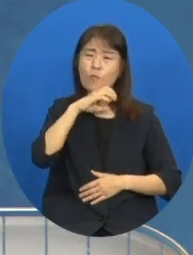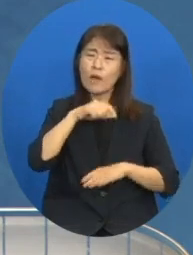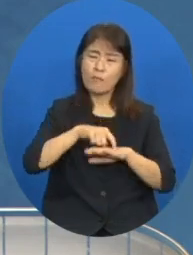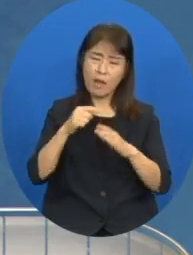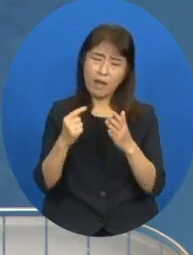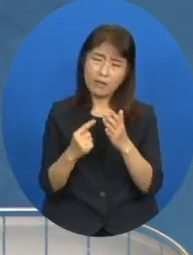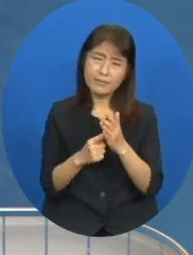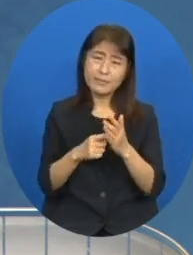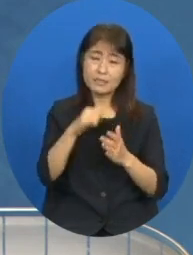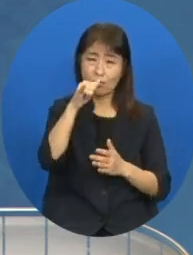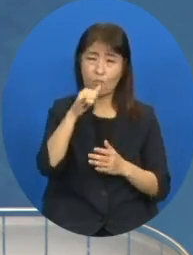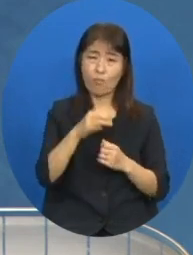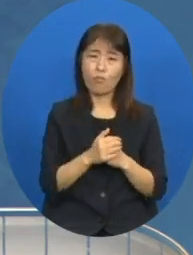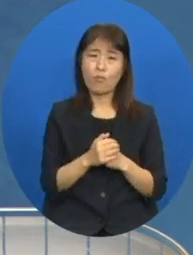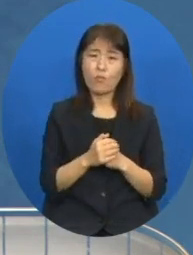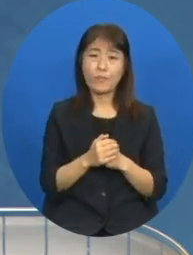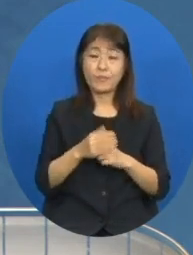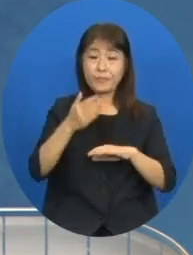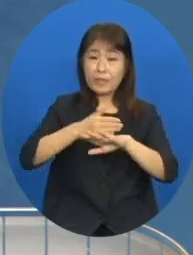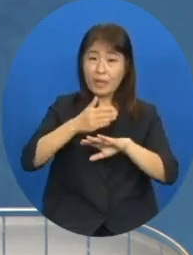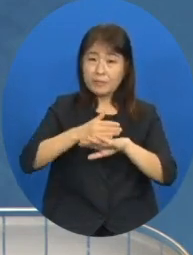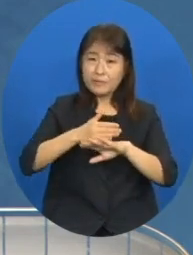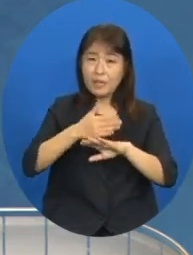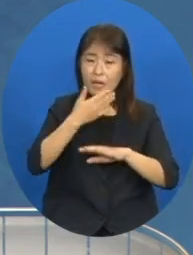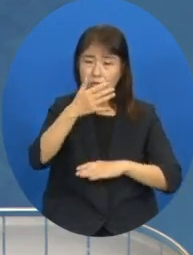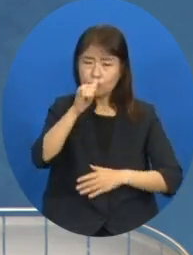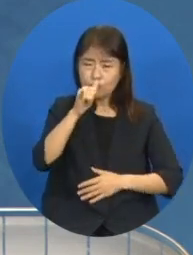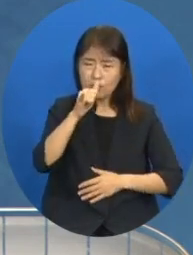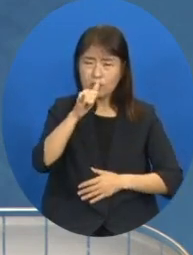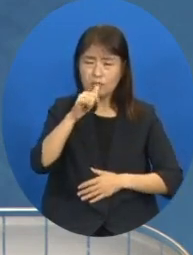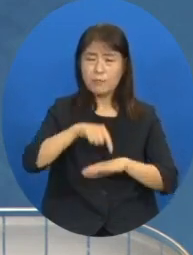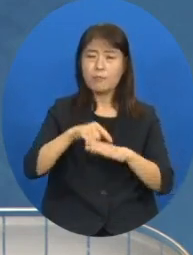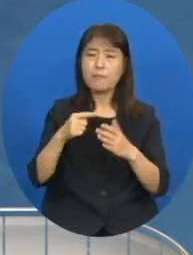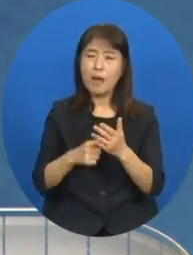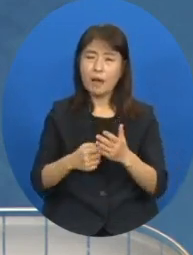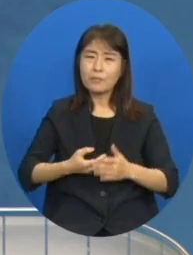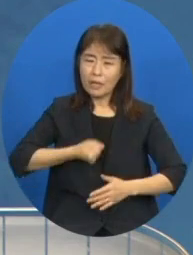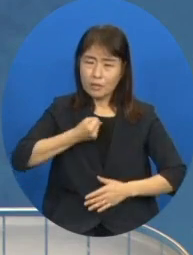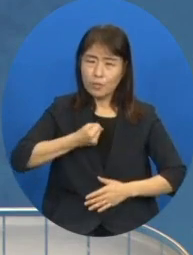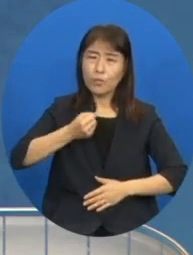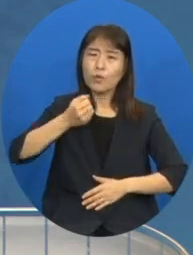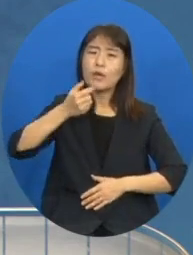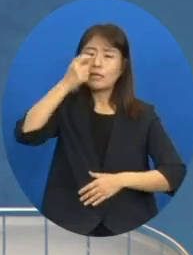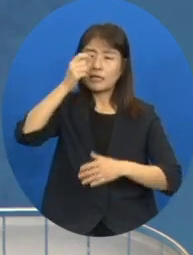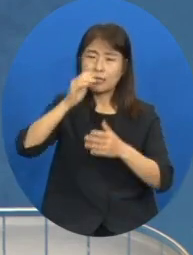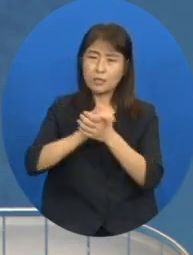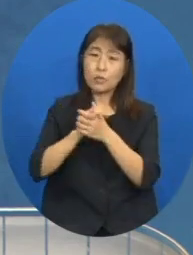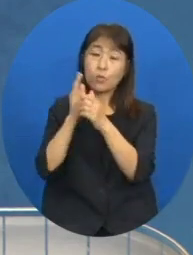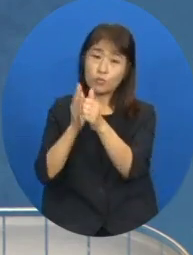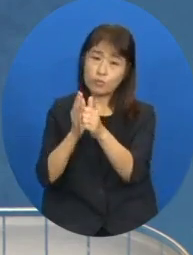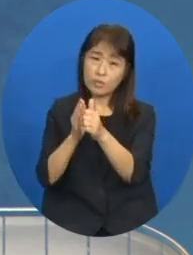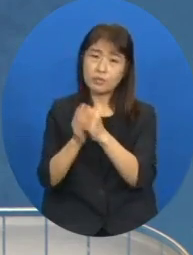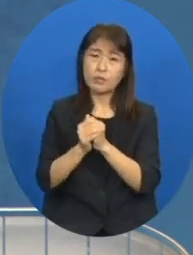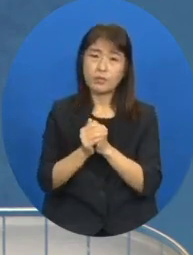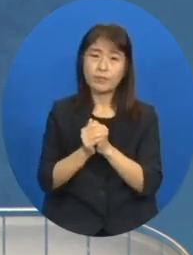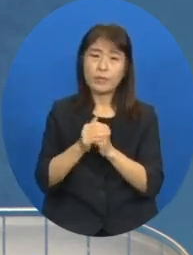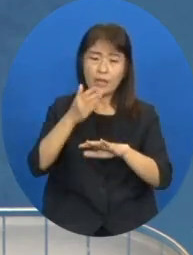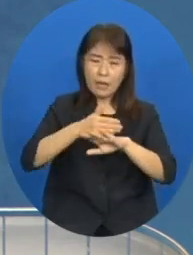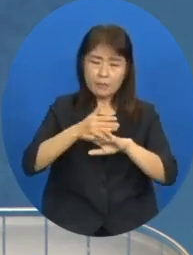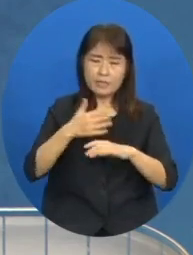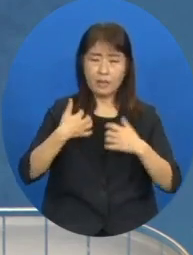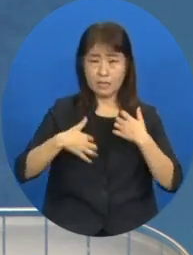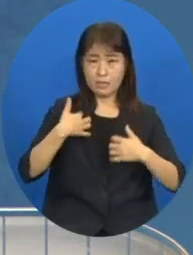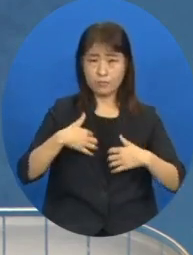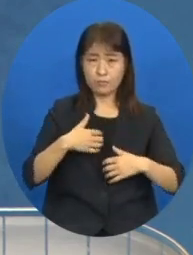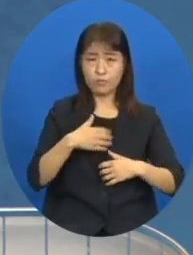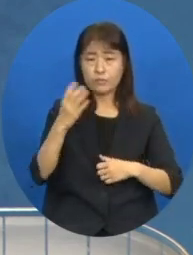있습니다. 감사할 수 있는 마음 갖도록 기도해 주세요. 기쁨과 성령 충만을 허락해